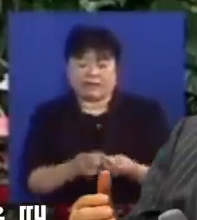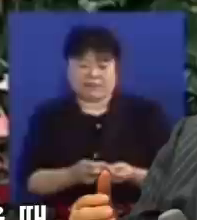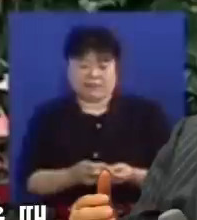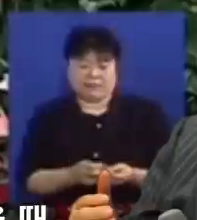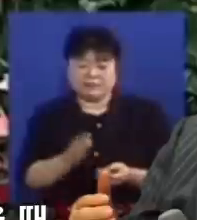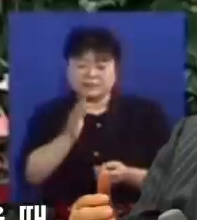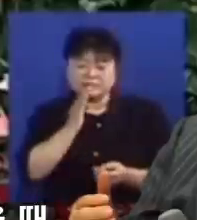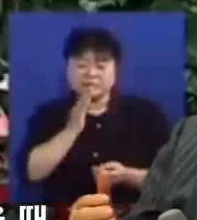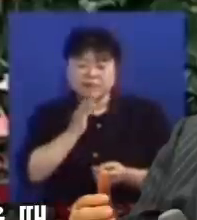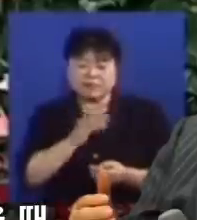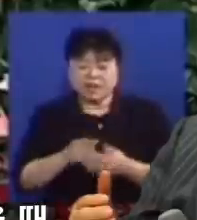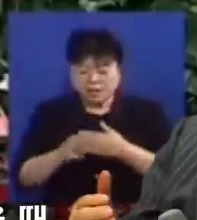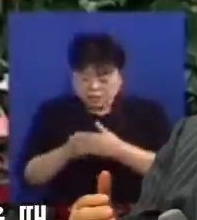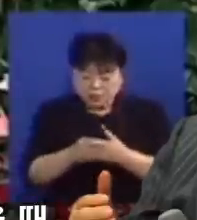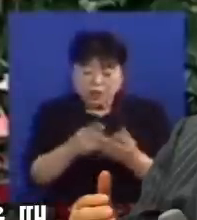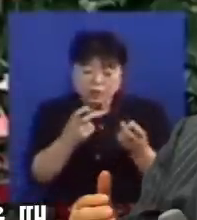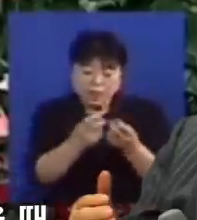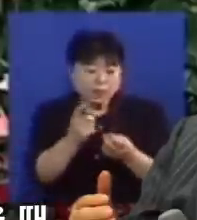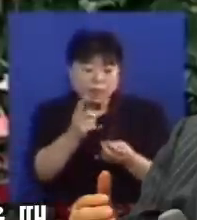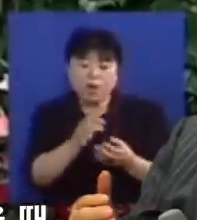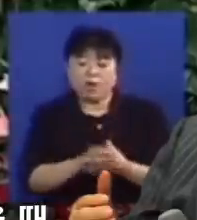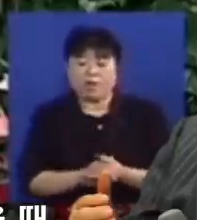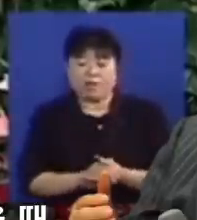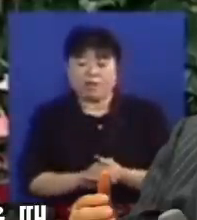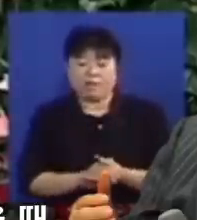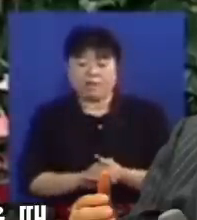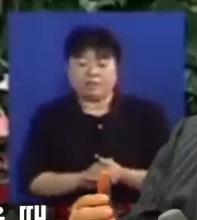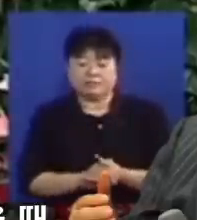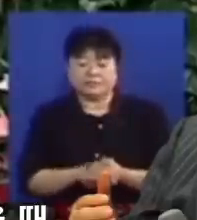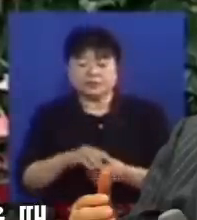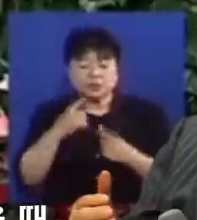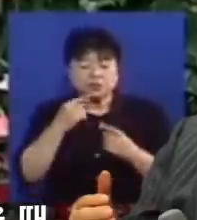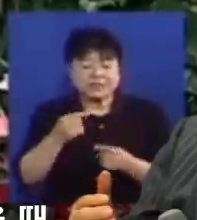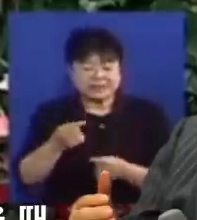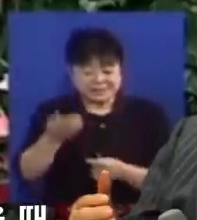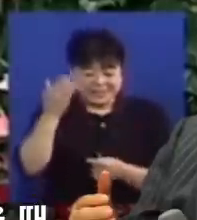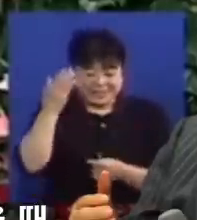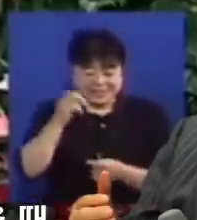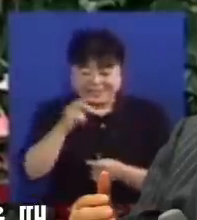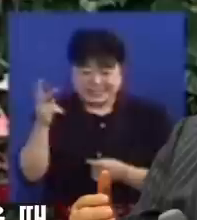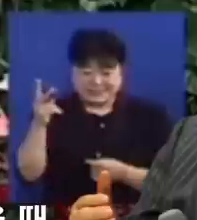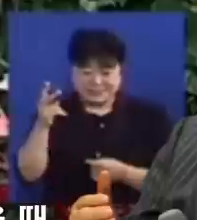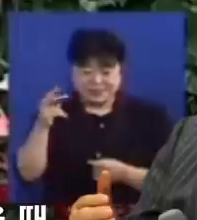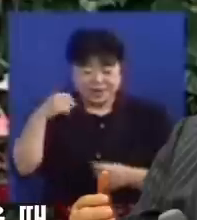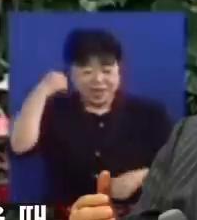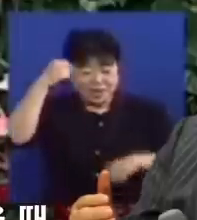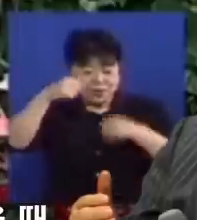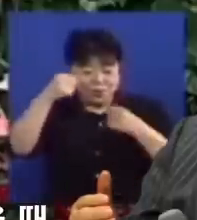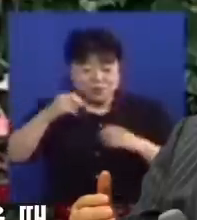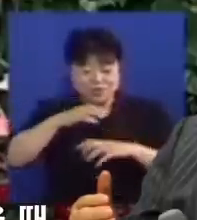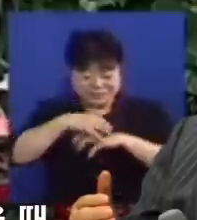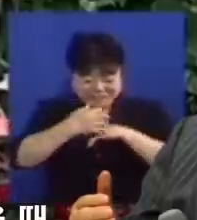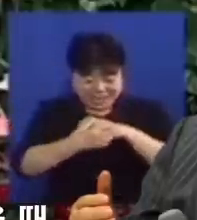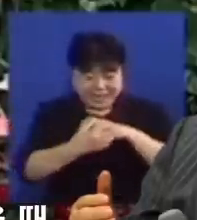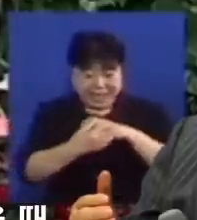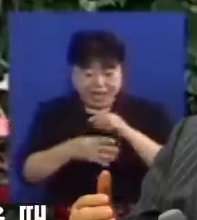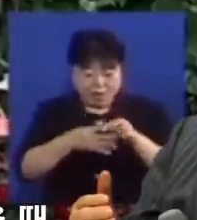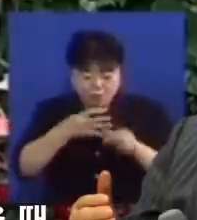우리가 극복할 수 있겠습니까? 저는 예전에 TV의 동물세계라는 프로그램을